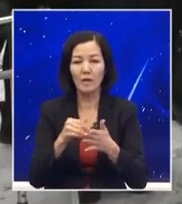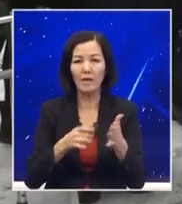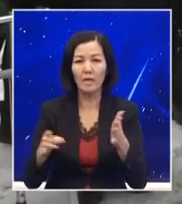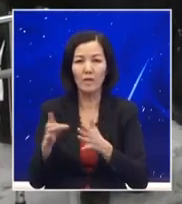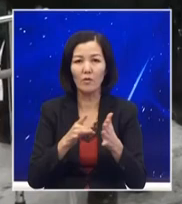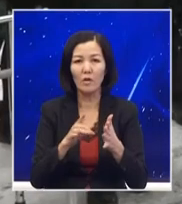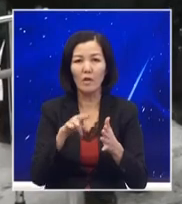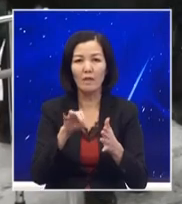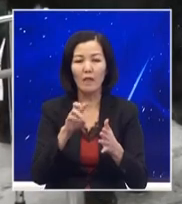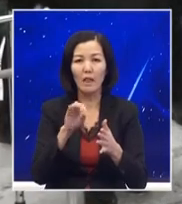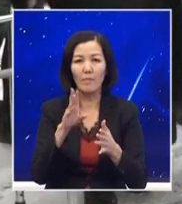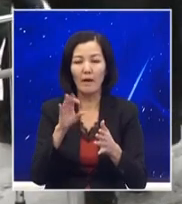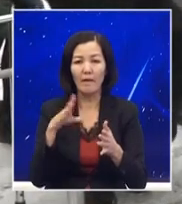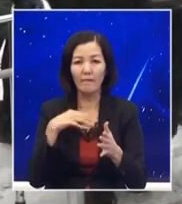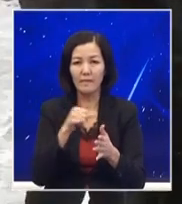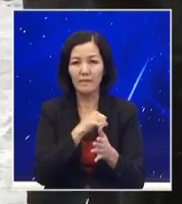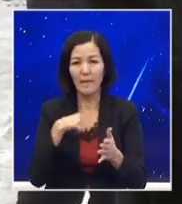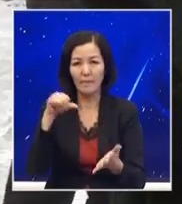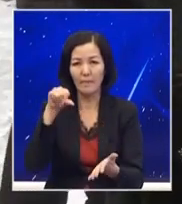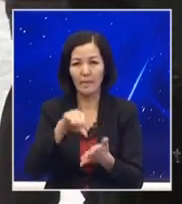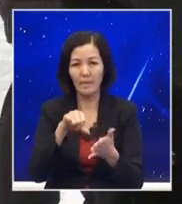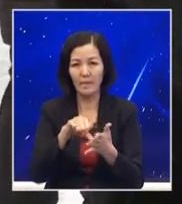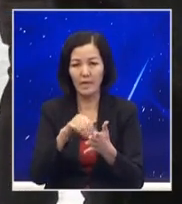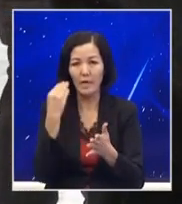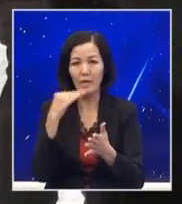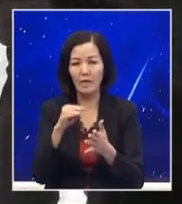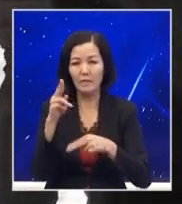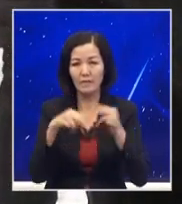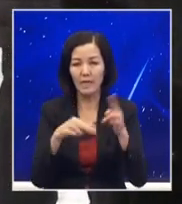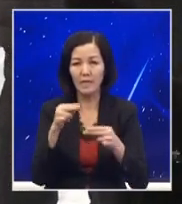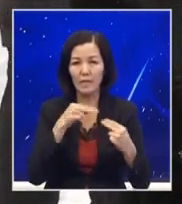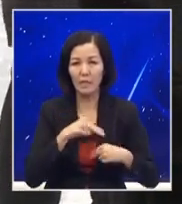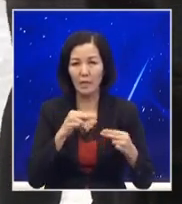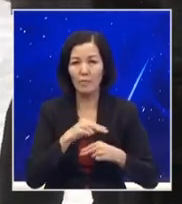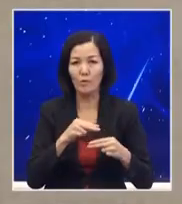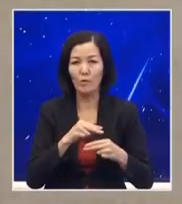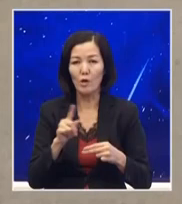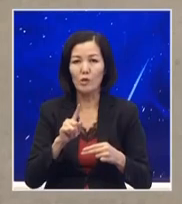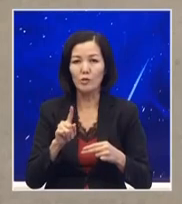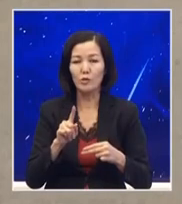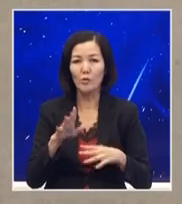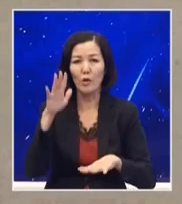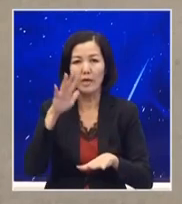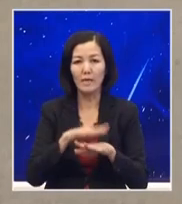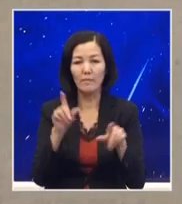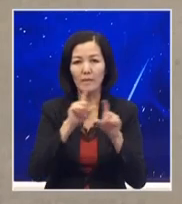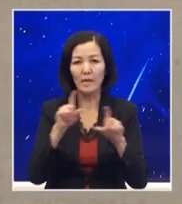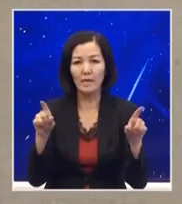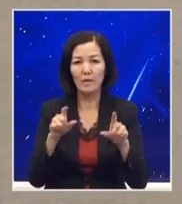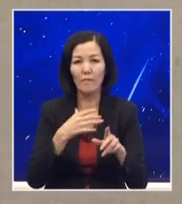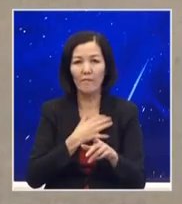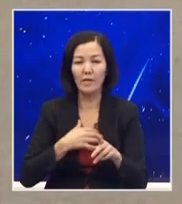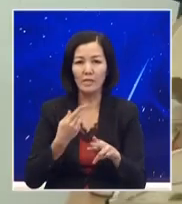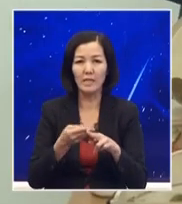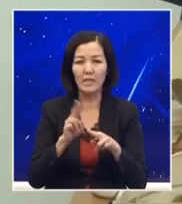района Жандарбеку Далабаеву. Он лично оценил качество строительных работ. Как отметил Аким, такие объекты очень важны